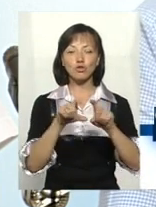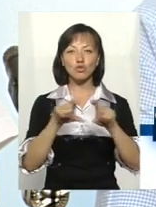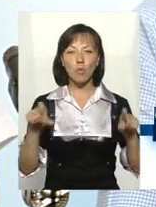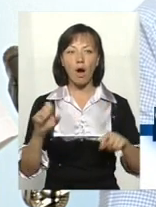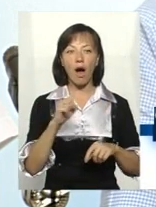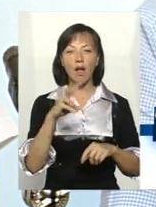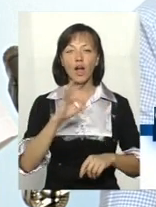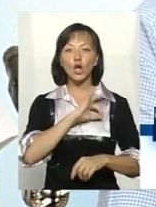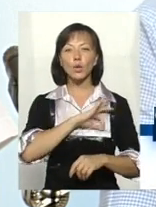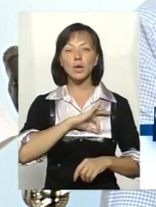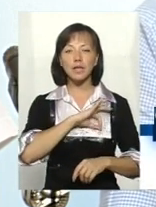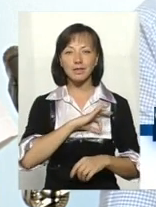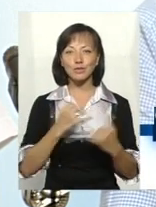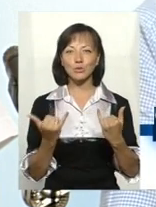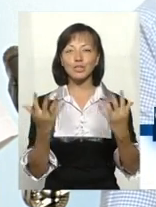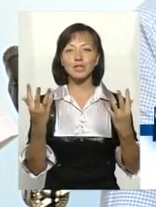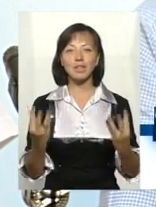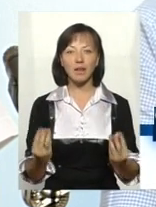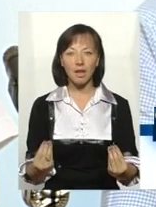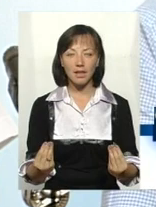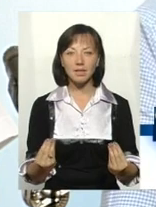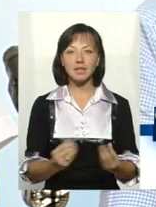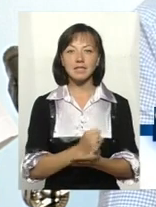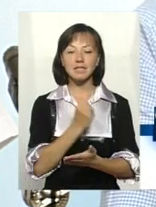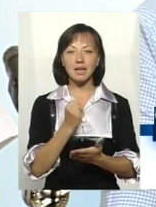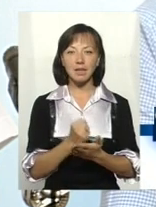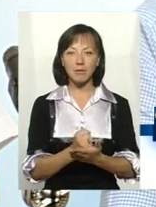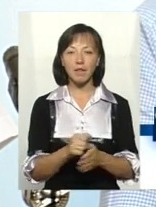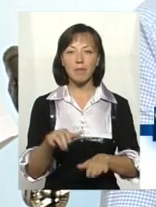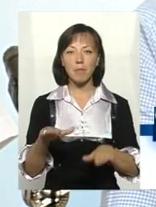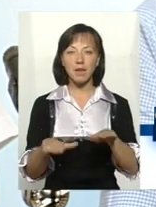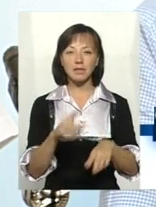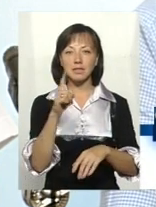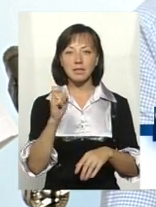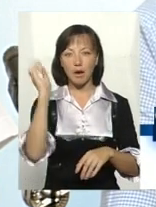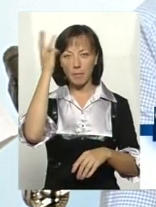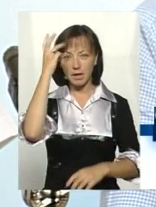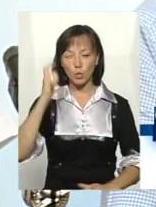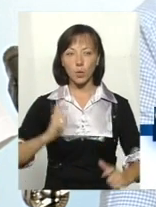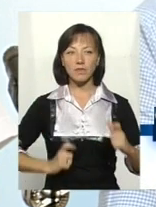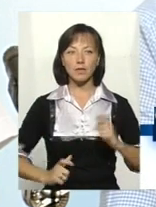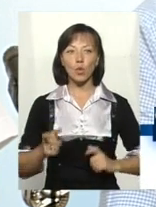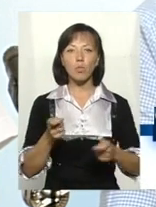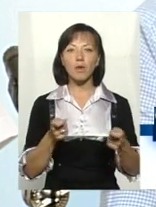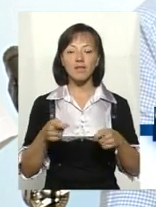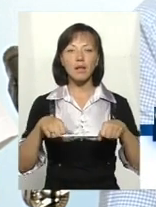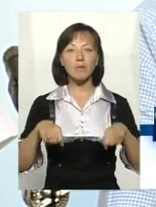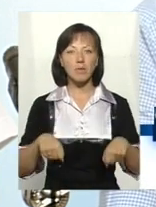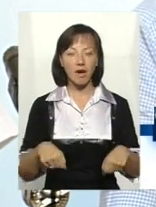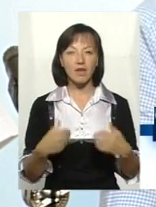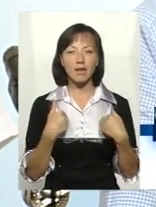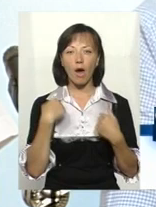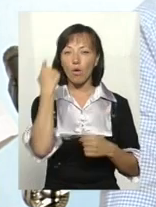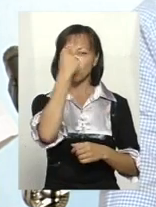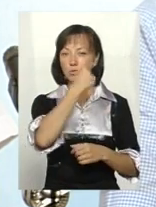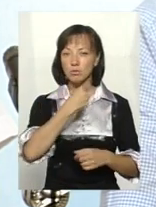але юридично на сьогоднішній день закріплений на балансі за Хмельницьким університетом управління і права. Я